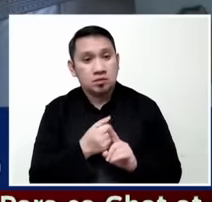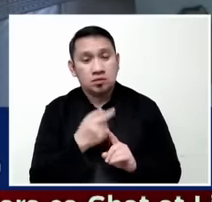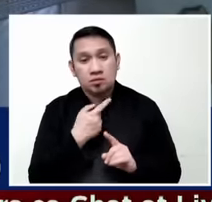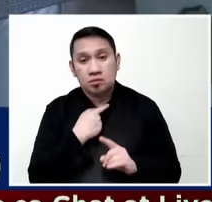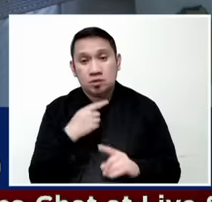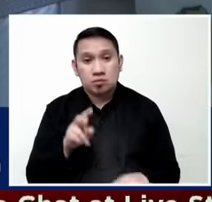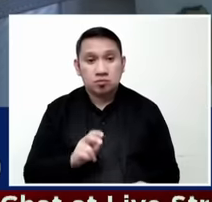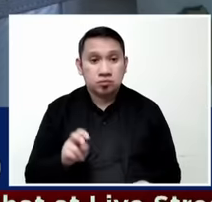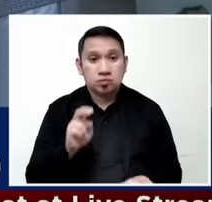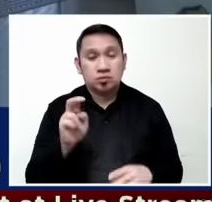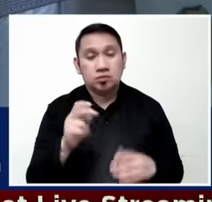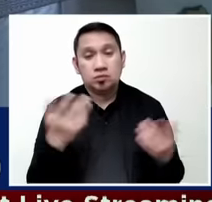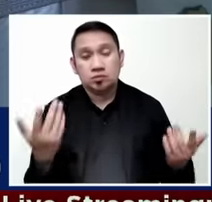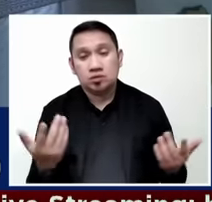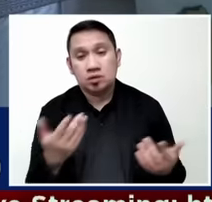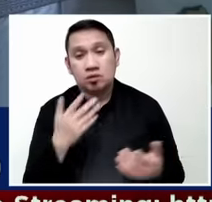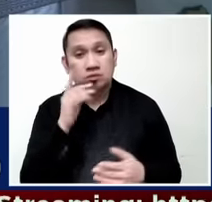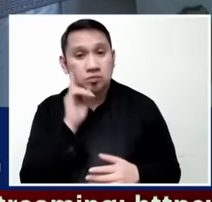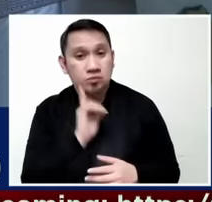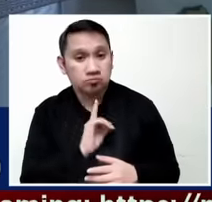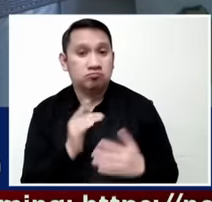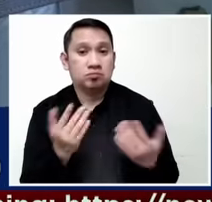ng maayos,